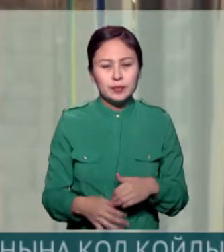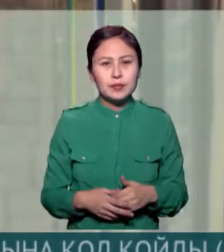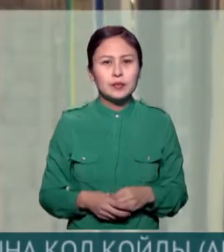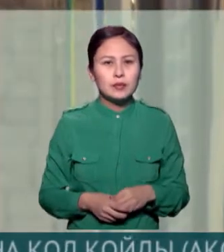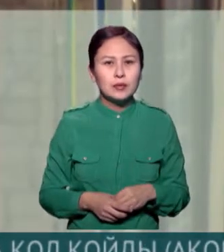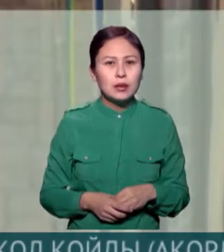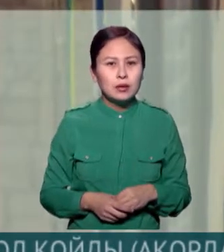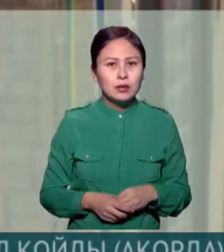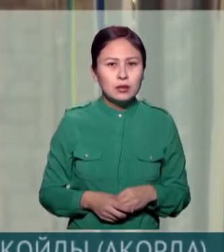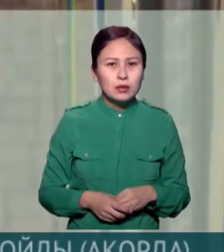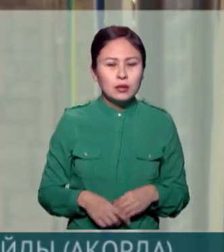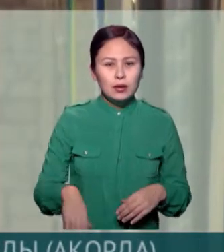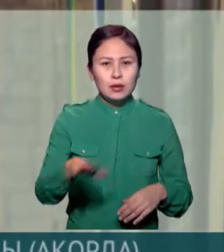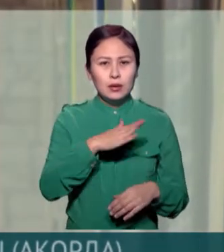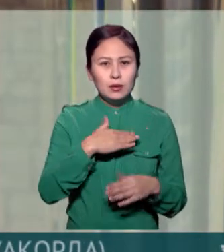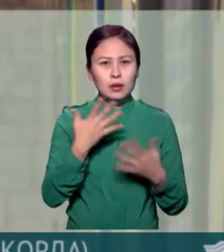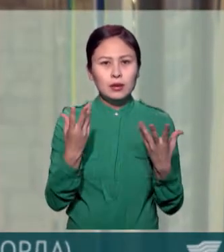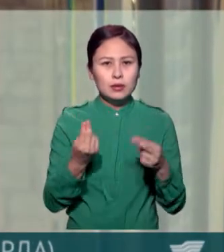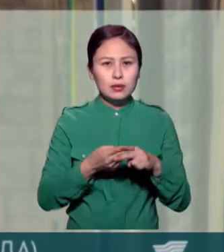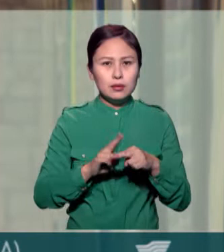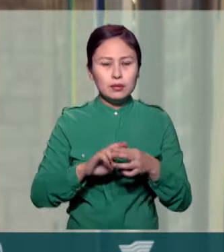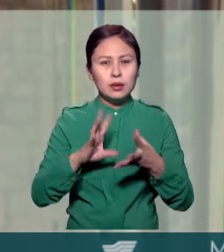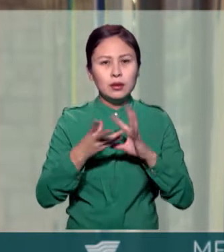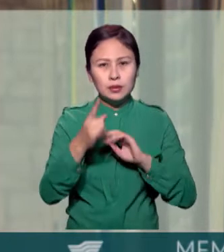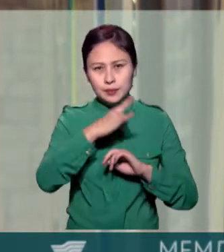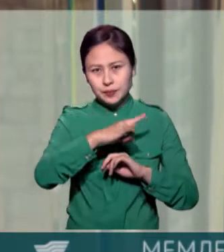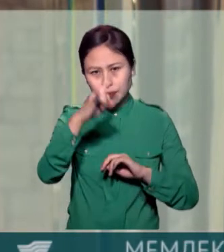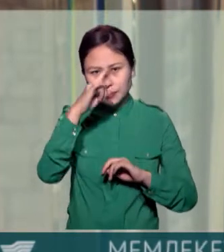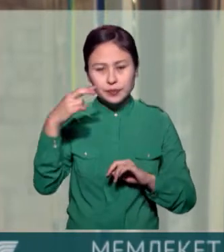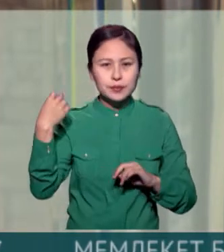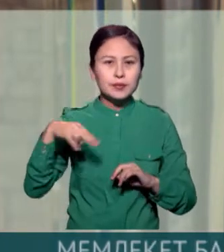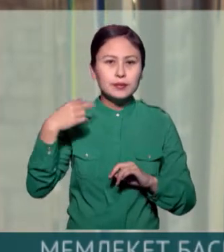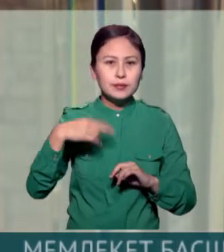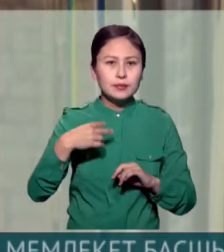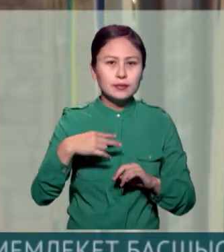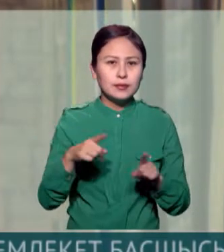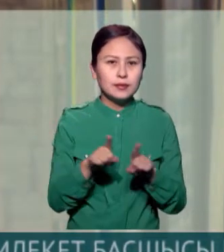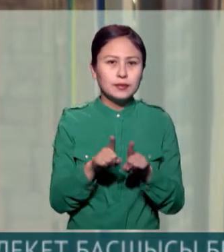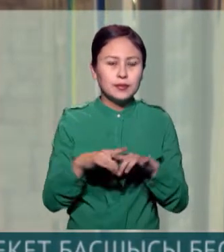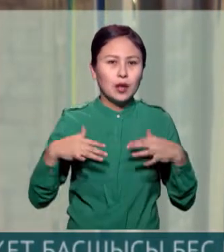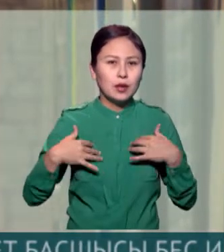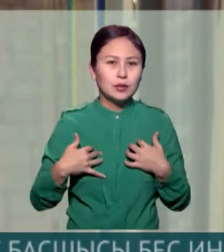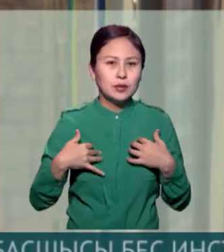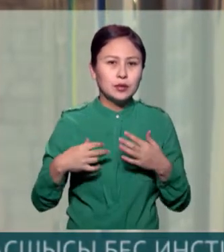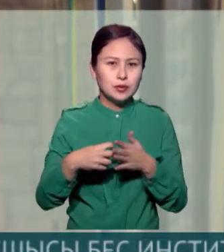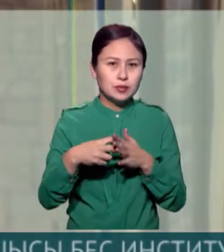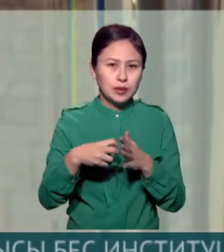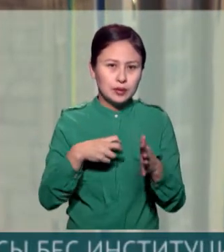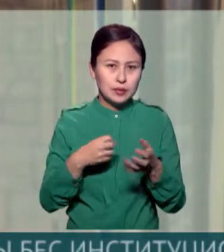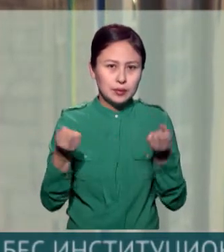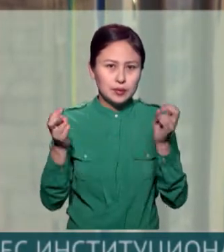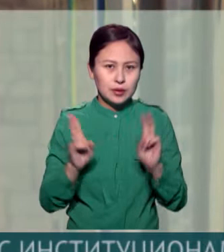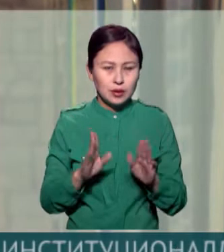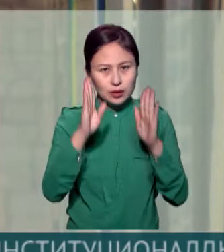deux pays proches. Біз үшін осынау ауыр күндерді Қазақстан президенті Нұрсұлтан Назарбаевтың қайғымызға ортақтасып, арнайы